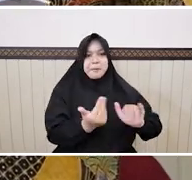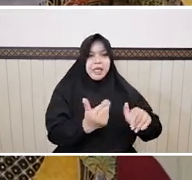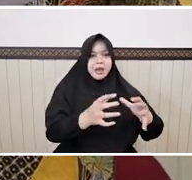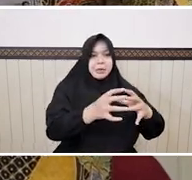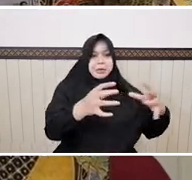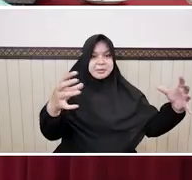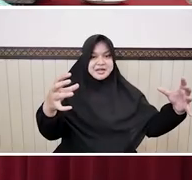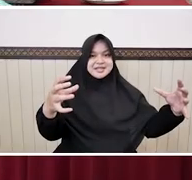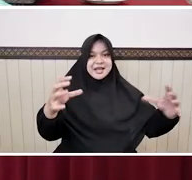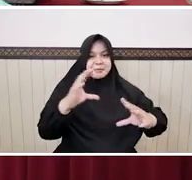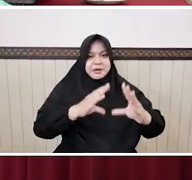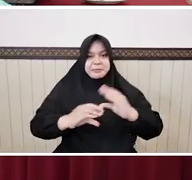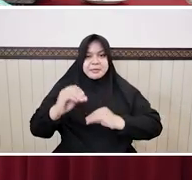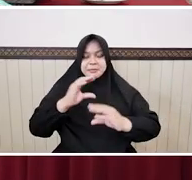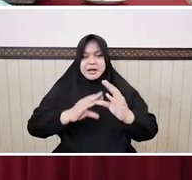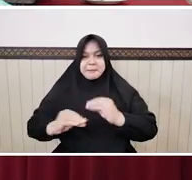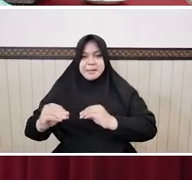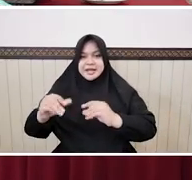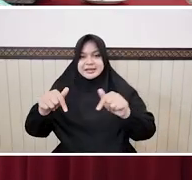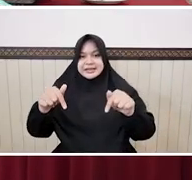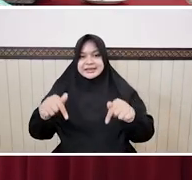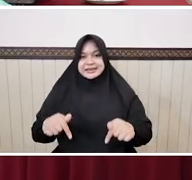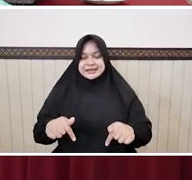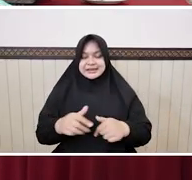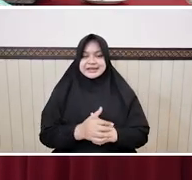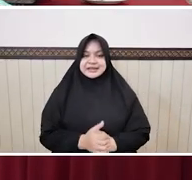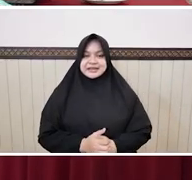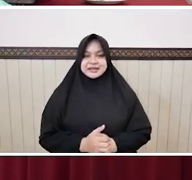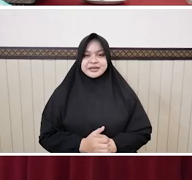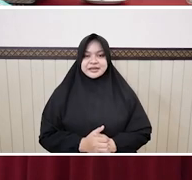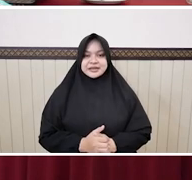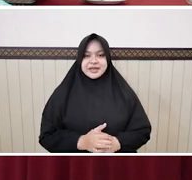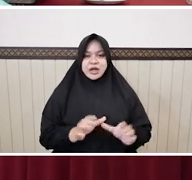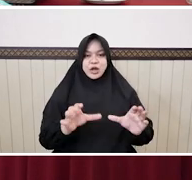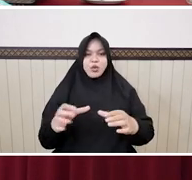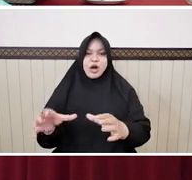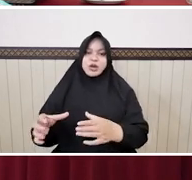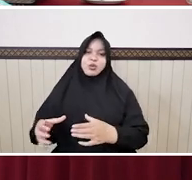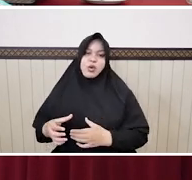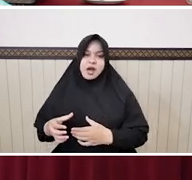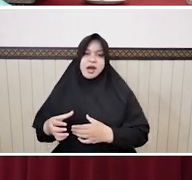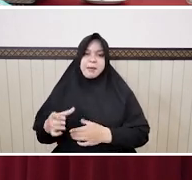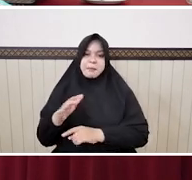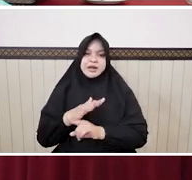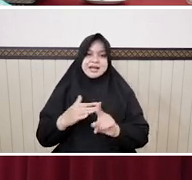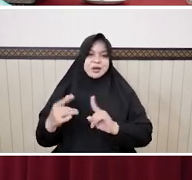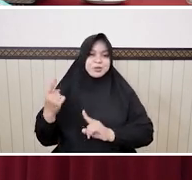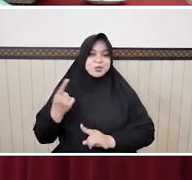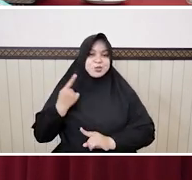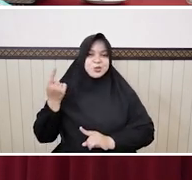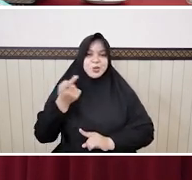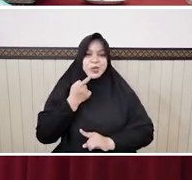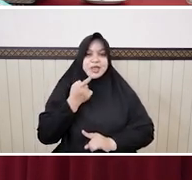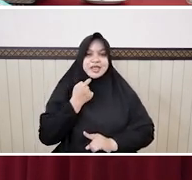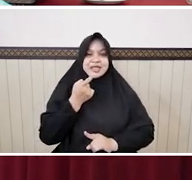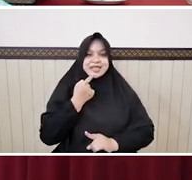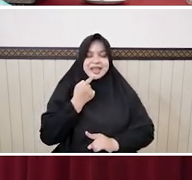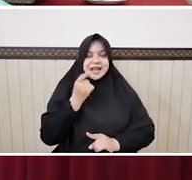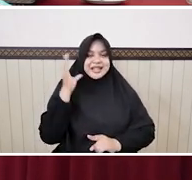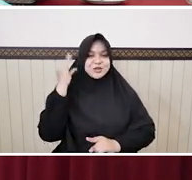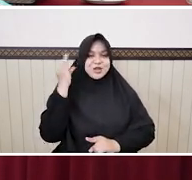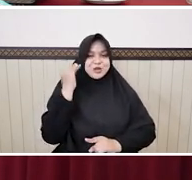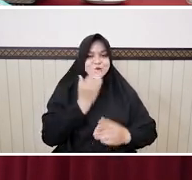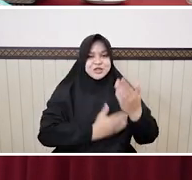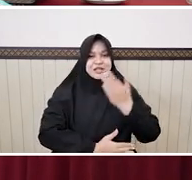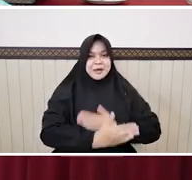besar pembahasan di di ruang-ruang publik soal isu-isu disabilitas dan pada